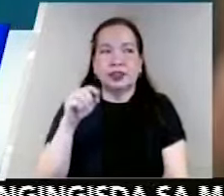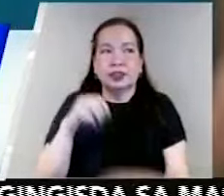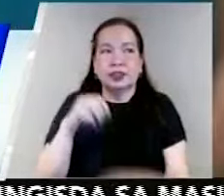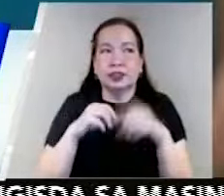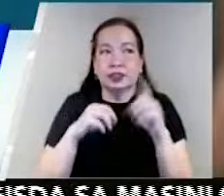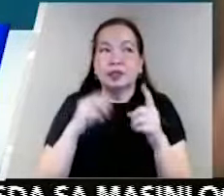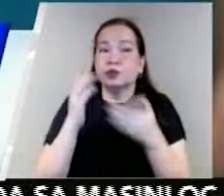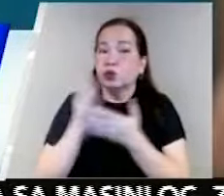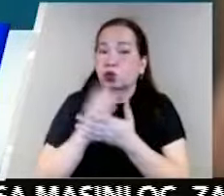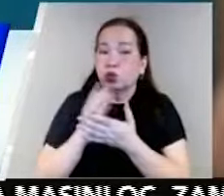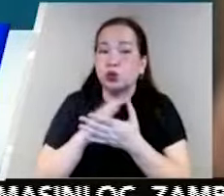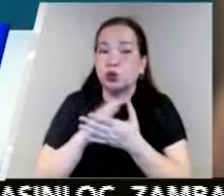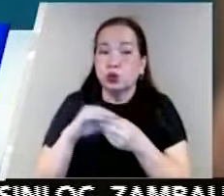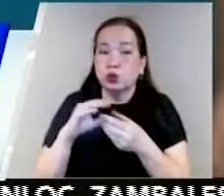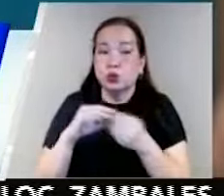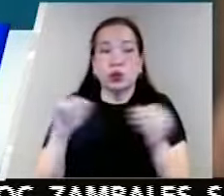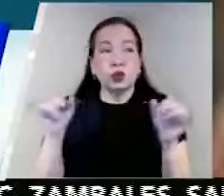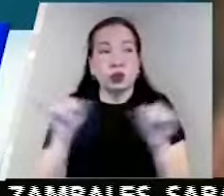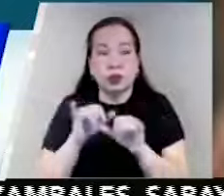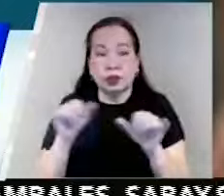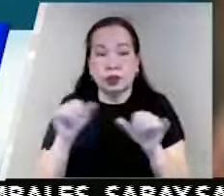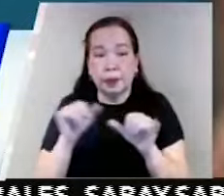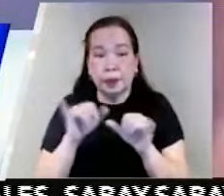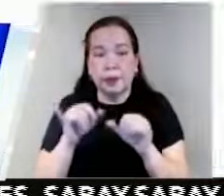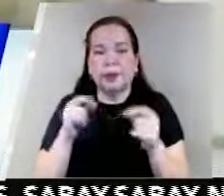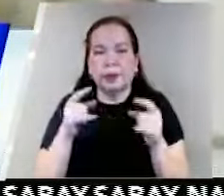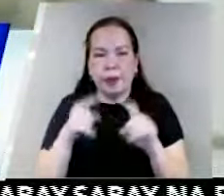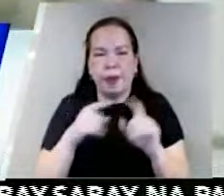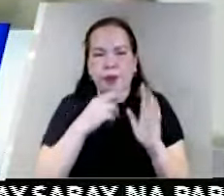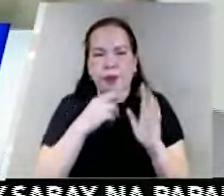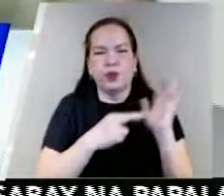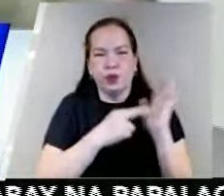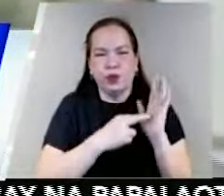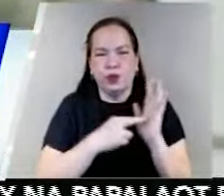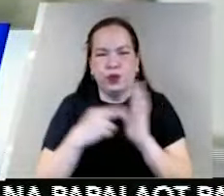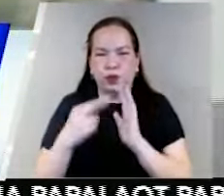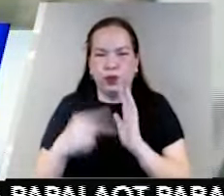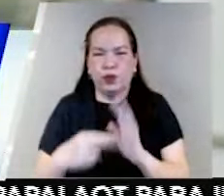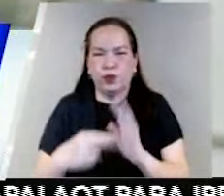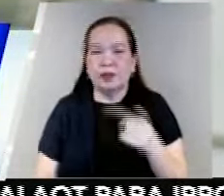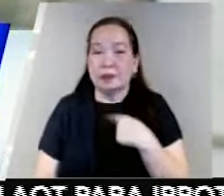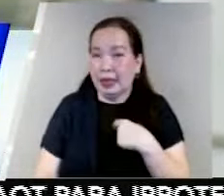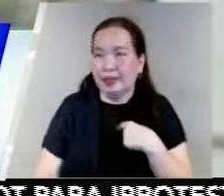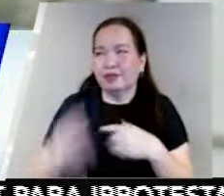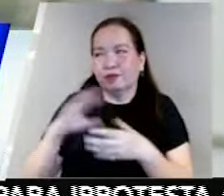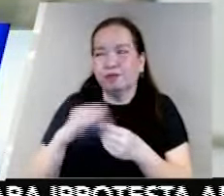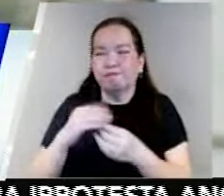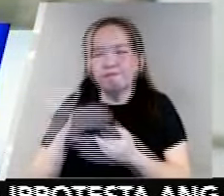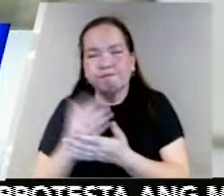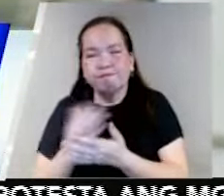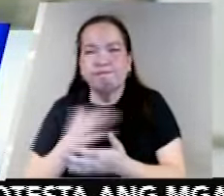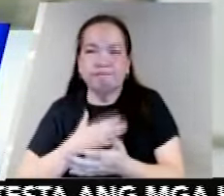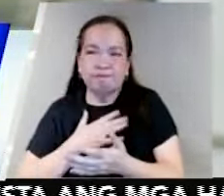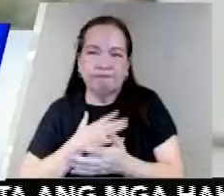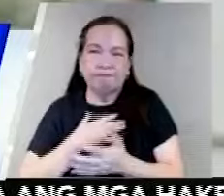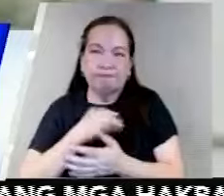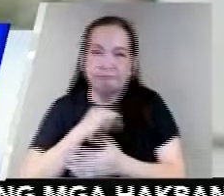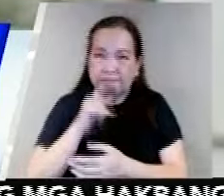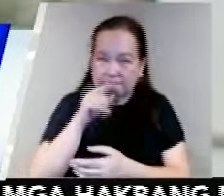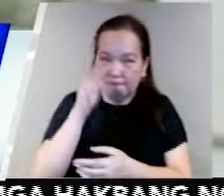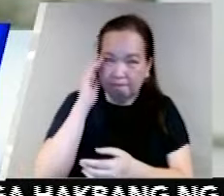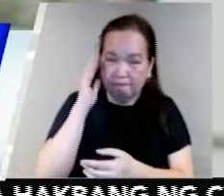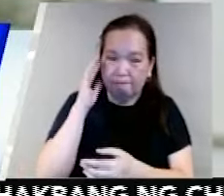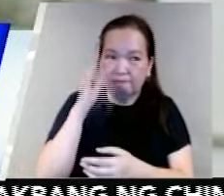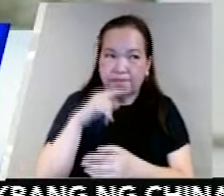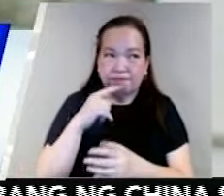na katulad ng nangyari sa karakter nila. Yung kinakwento ko kay Vanessa, alam mo, yung sa lines